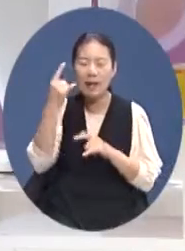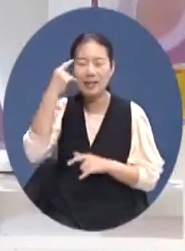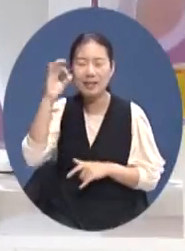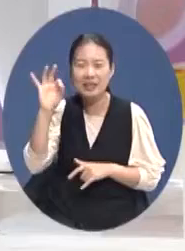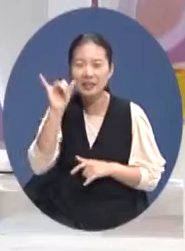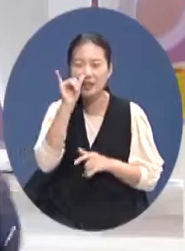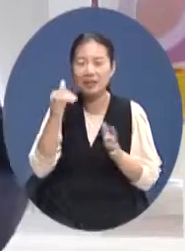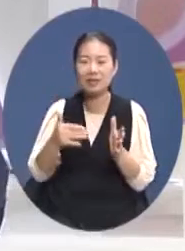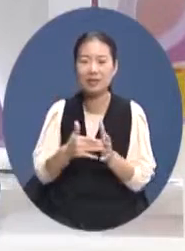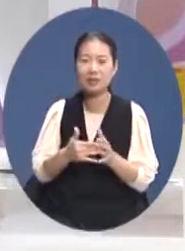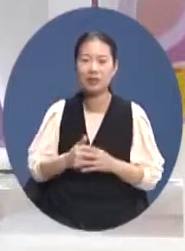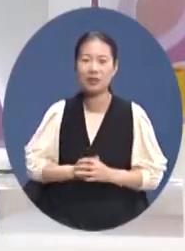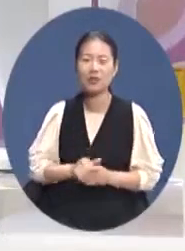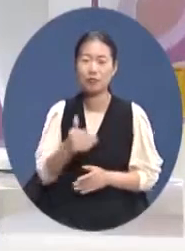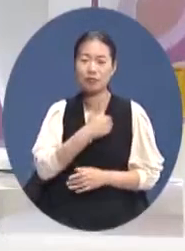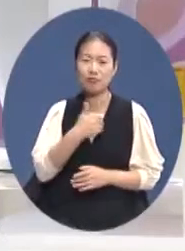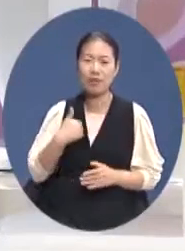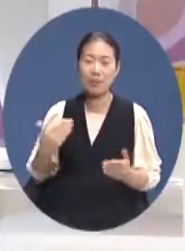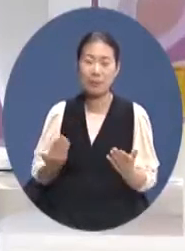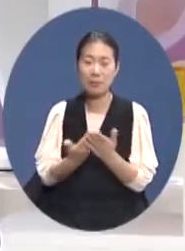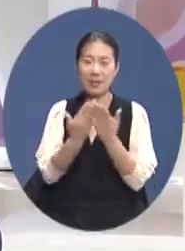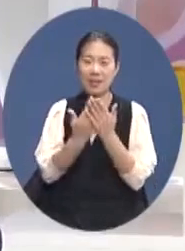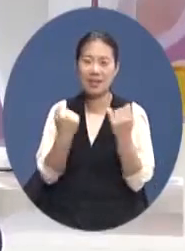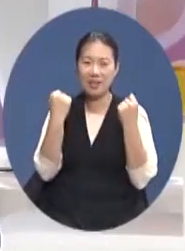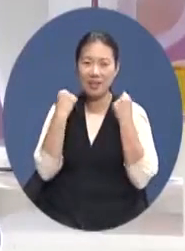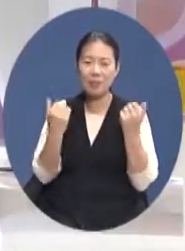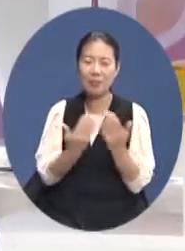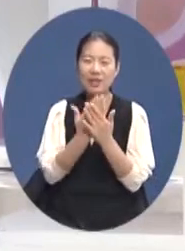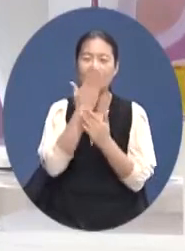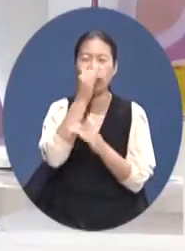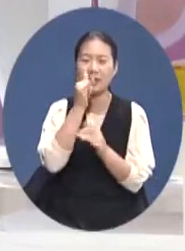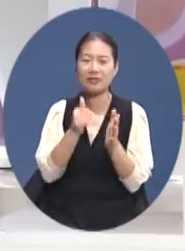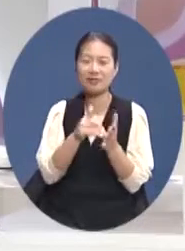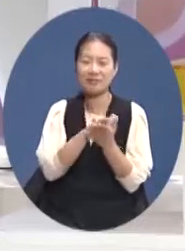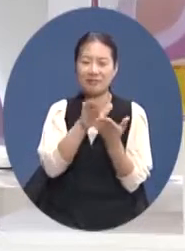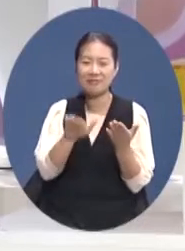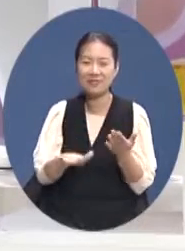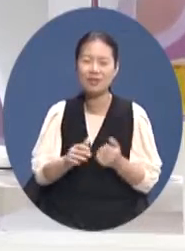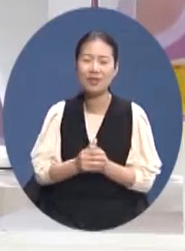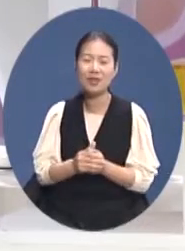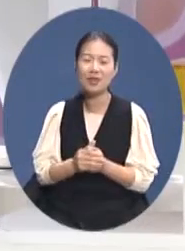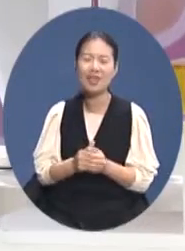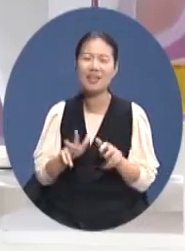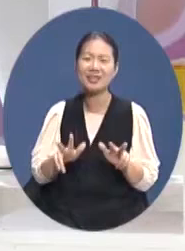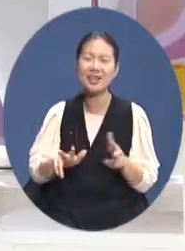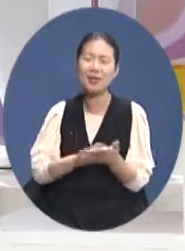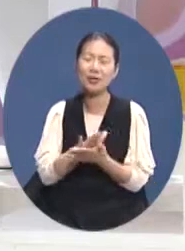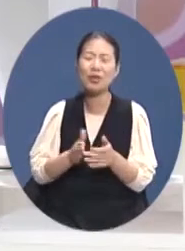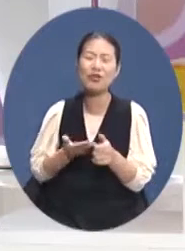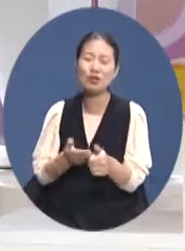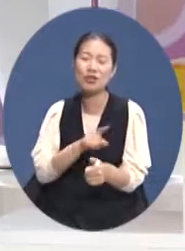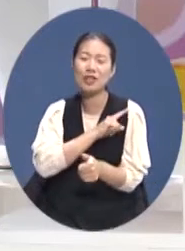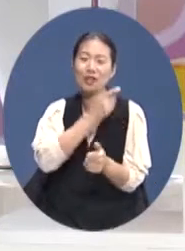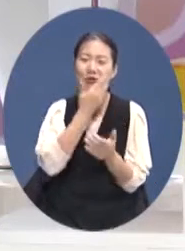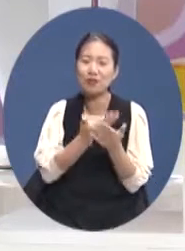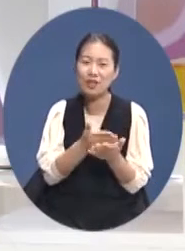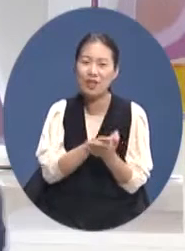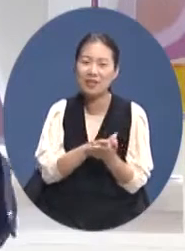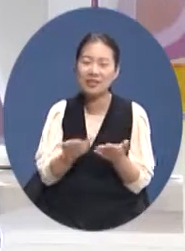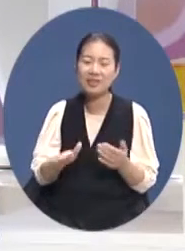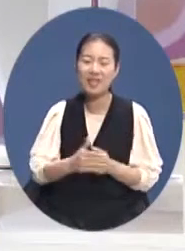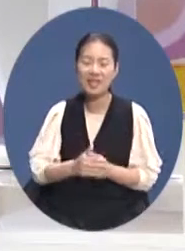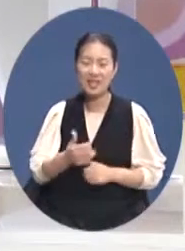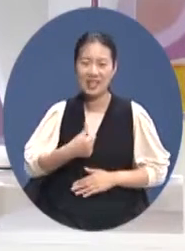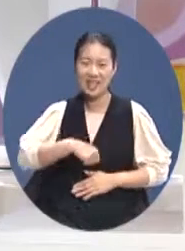또 충분한 발달을 건강한 발달을 할 수 있습니다. 그래서 네. 놀아주시는 게 이제 제일 중요합니다. 네. 아이들은